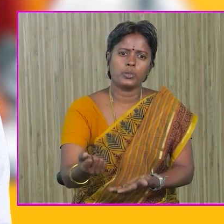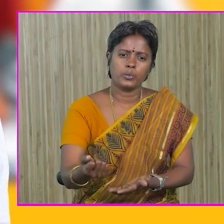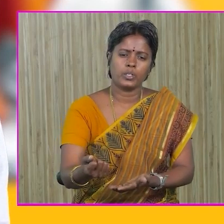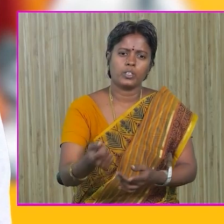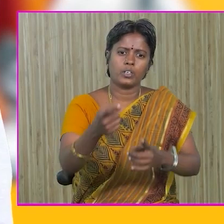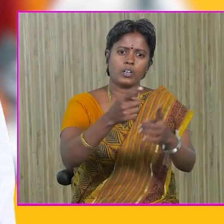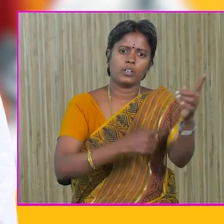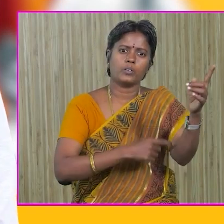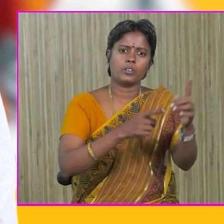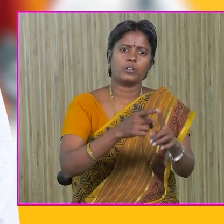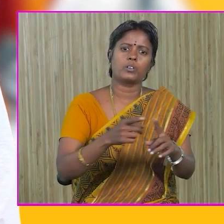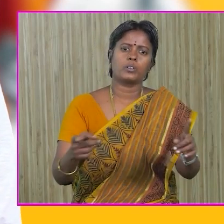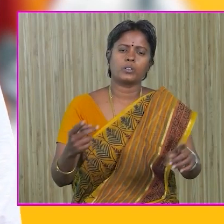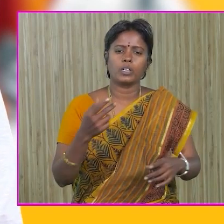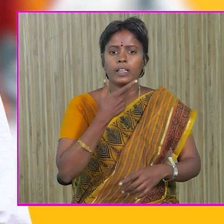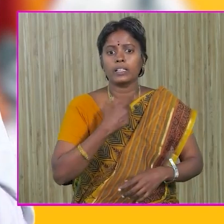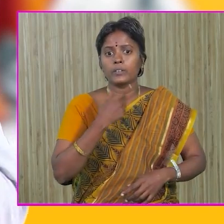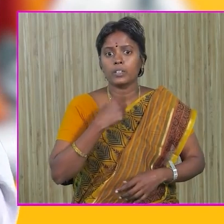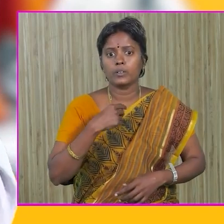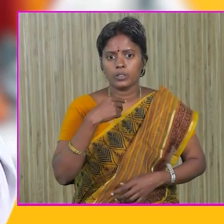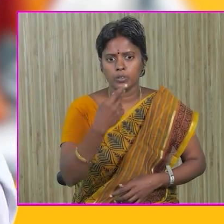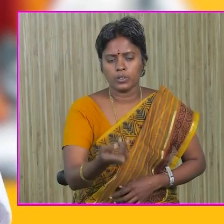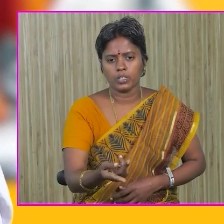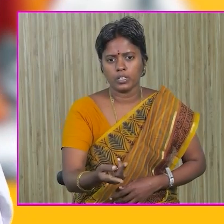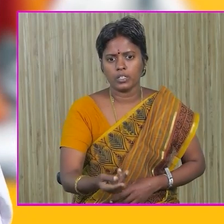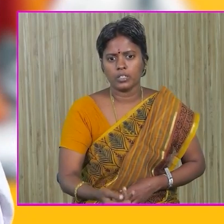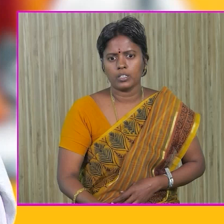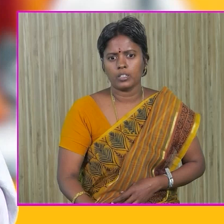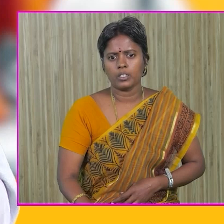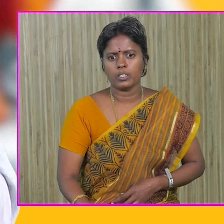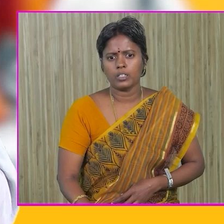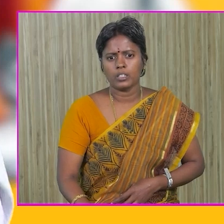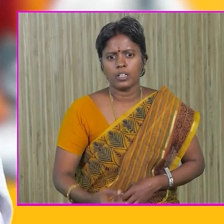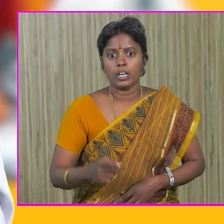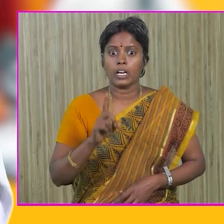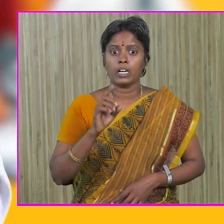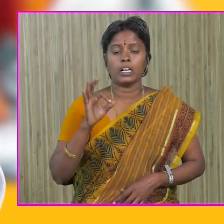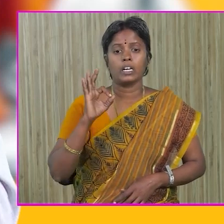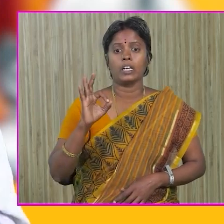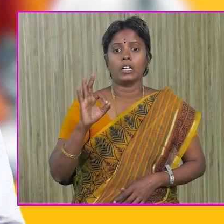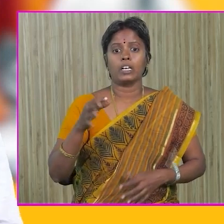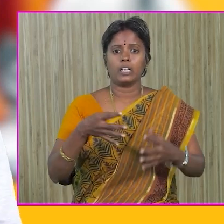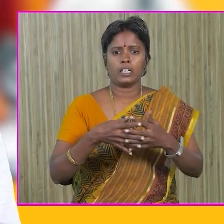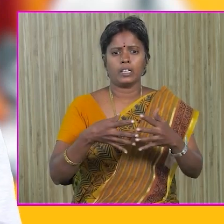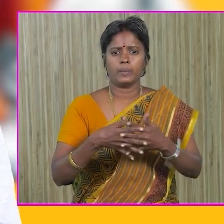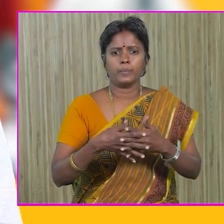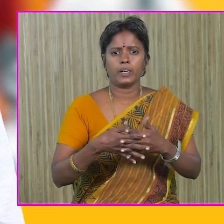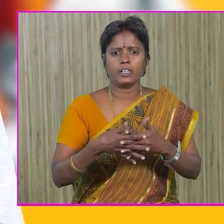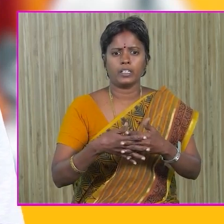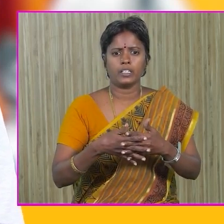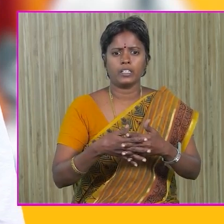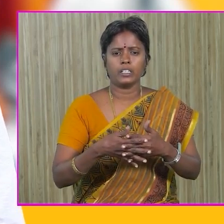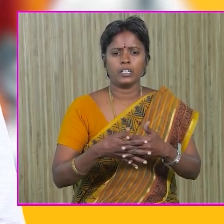அளவுகோலாக திருவள்ளுவர் கூறுகிறார். அதாவது நல்ல நண்பனின் நட்பை துன்பத்தில் அறிந்து